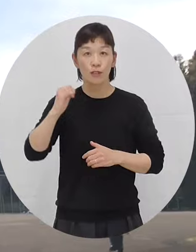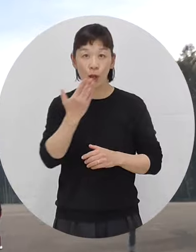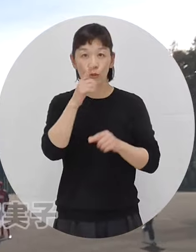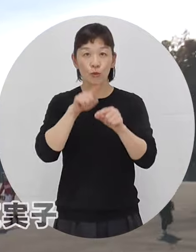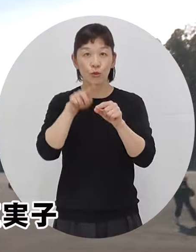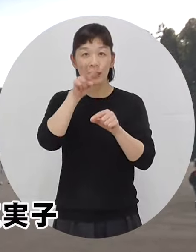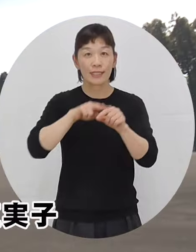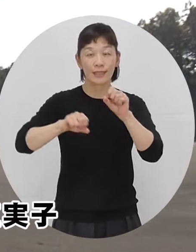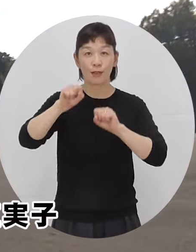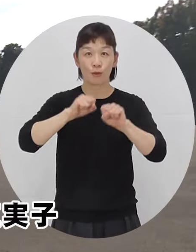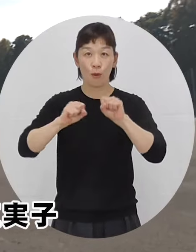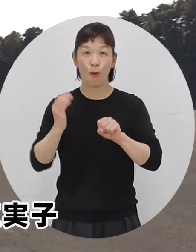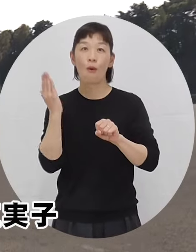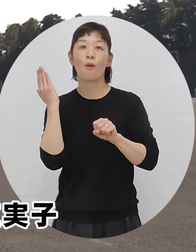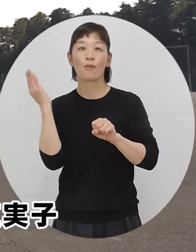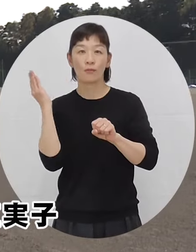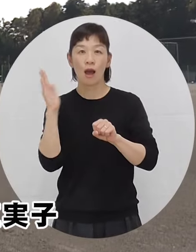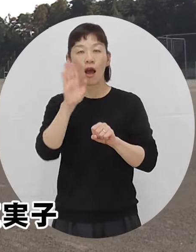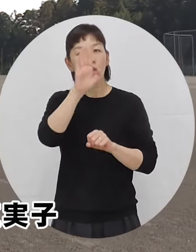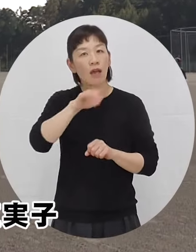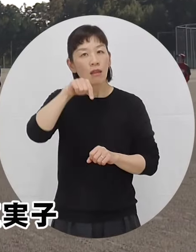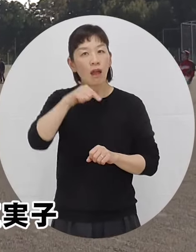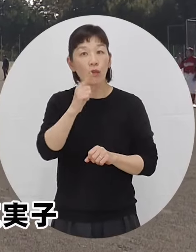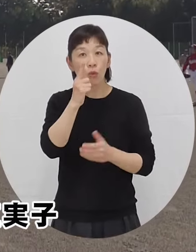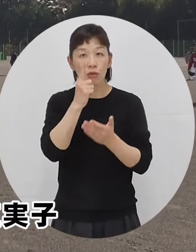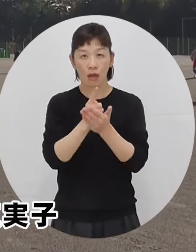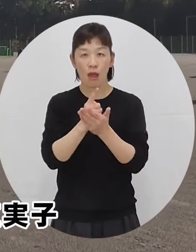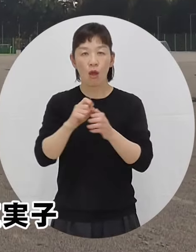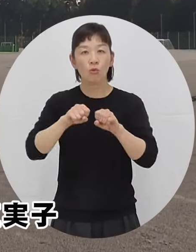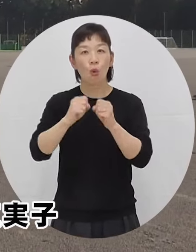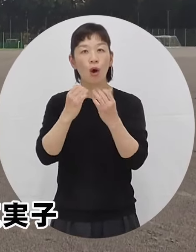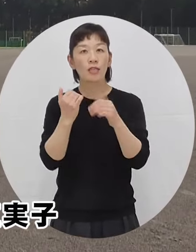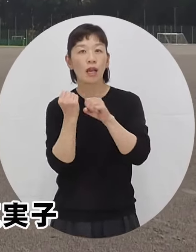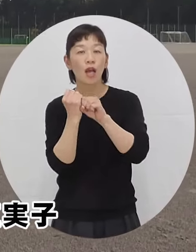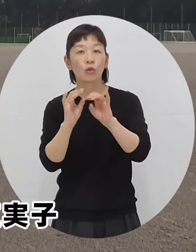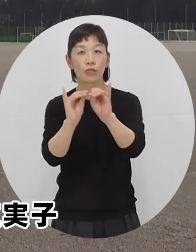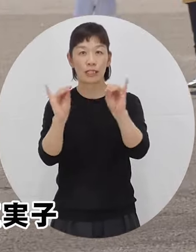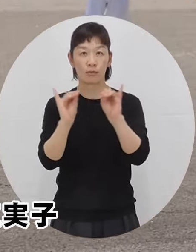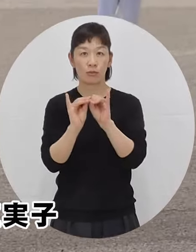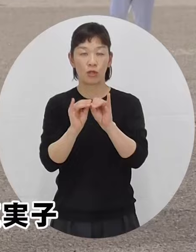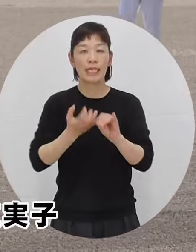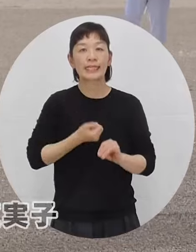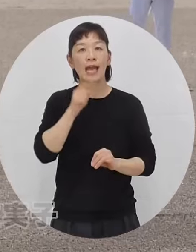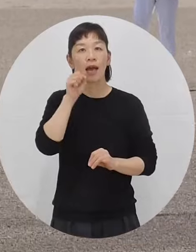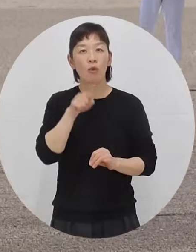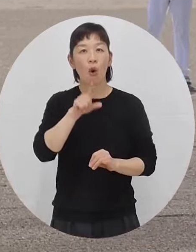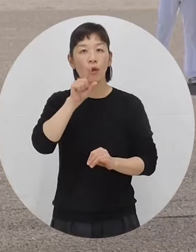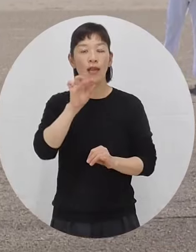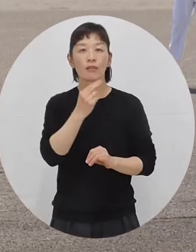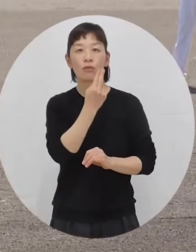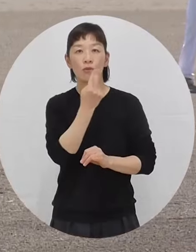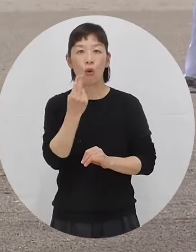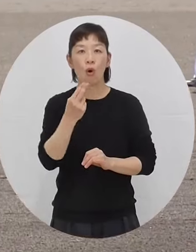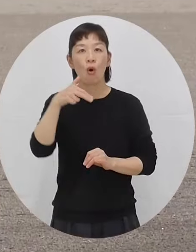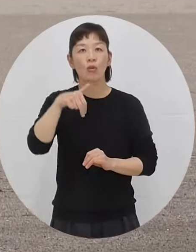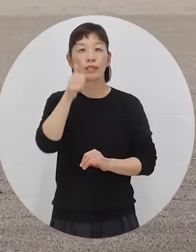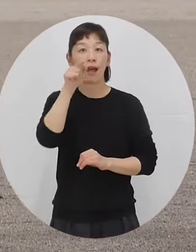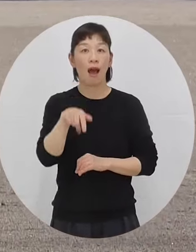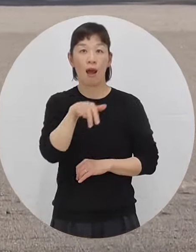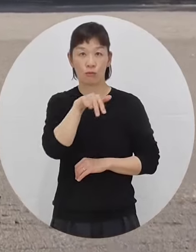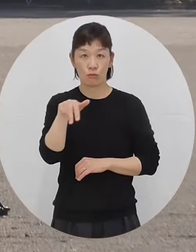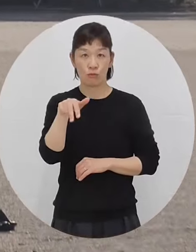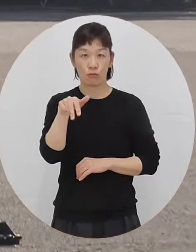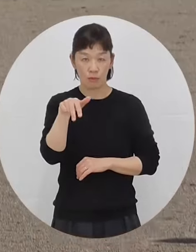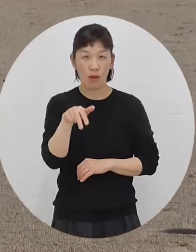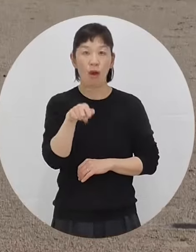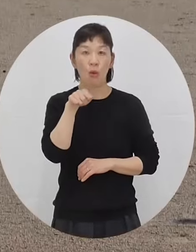佐久市を拠点に活動している県内で唯一の障害者野球チーム、シナノレッドスターズ。